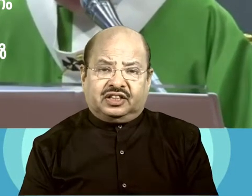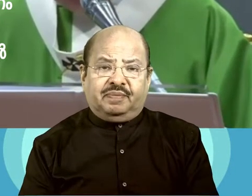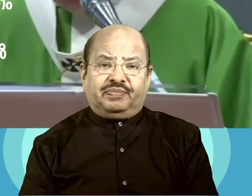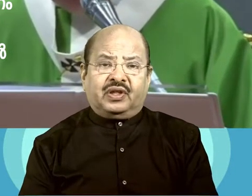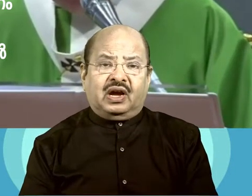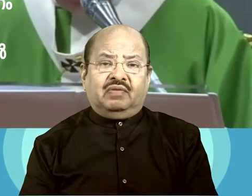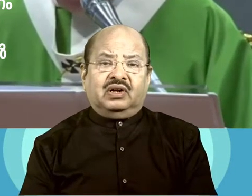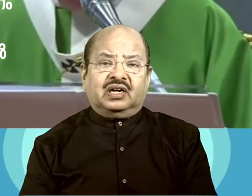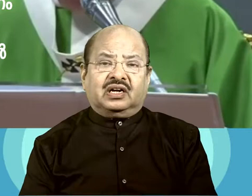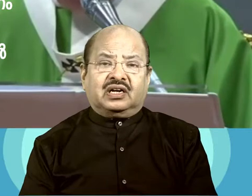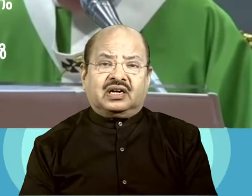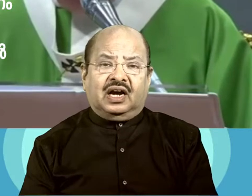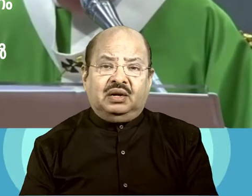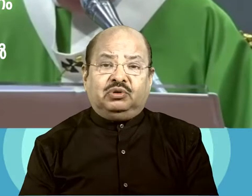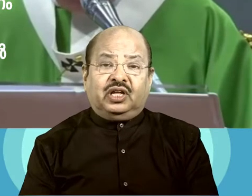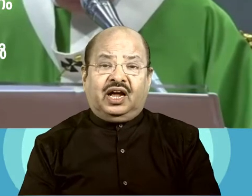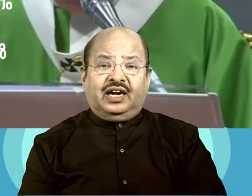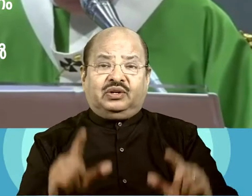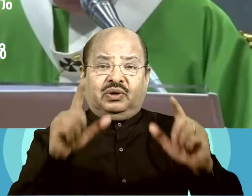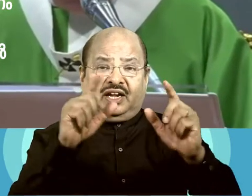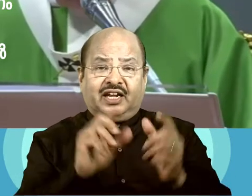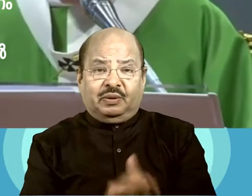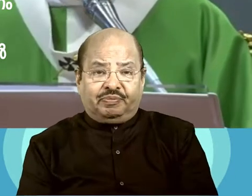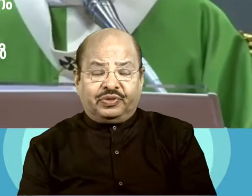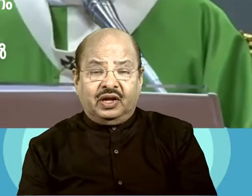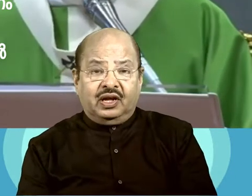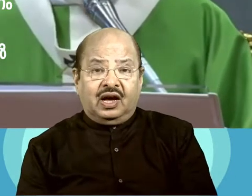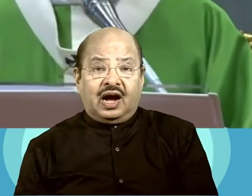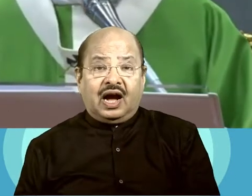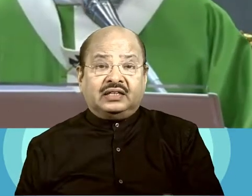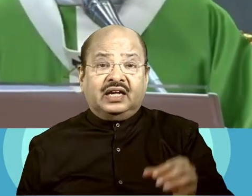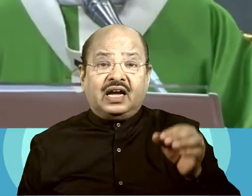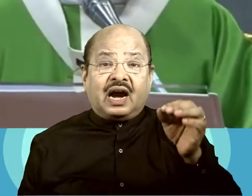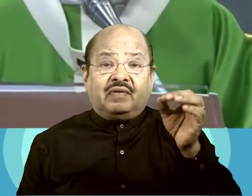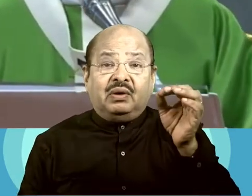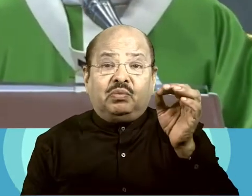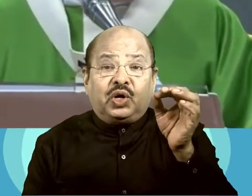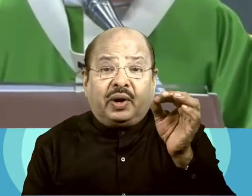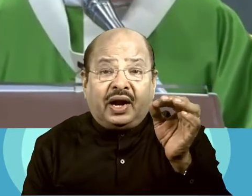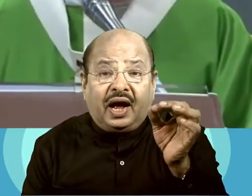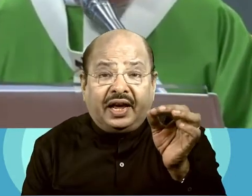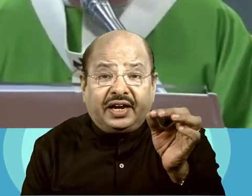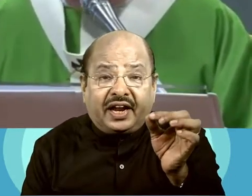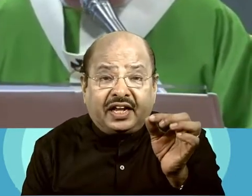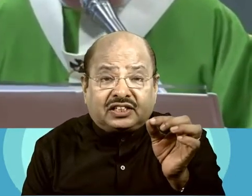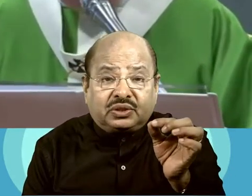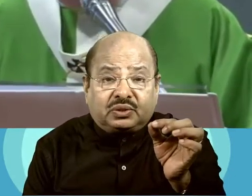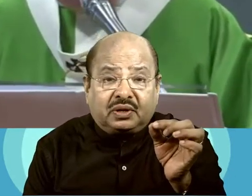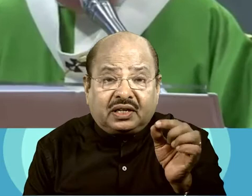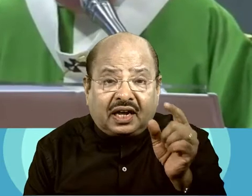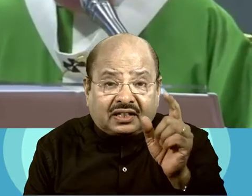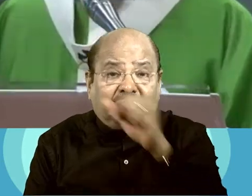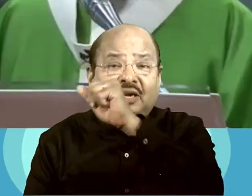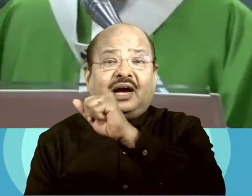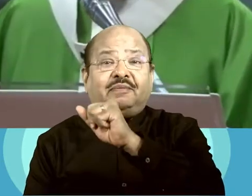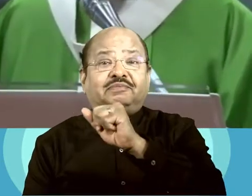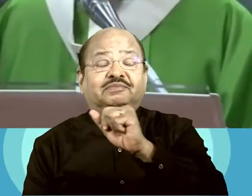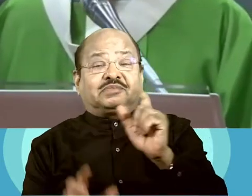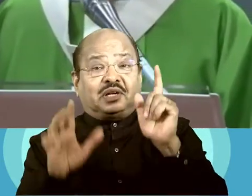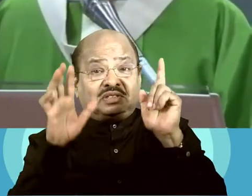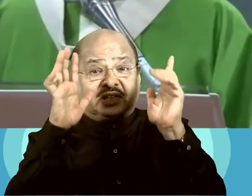സുവിശേഷത്തിൻ്റെ സത്യം അവൾക്ക് കൈമുതലായിട്ടുണ്ടെങ്കിലും അത് അവൾ മുഴുവനായി ഗ്രഹിച്ചിട്ടുണ്ടെന്ന്